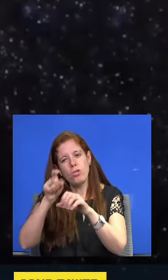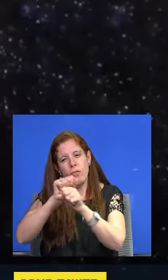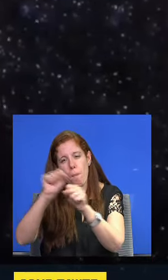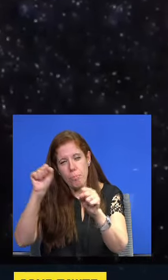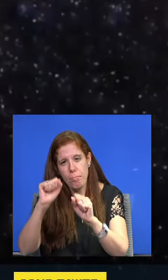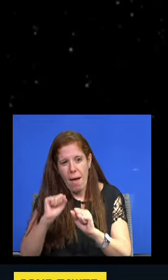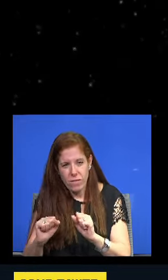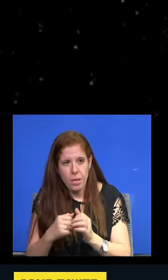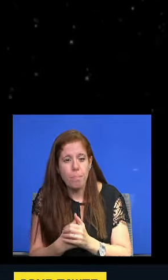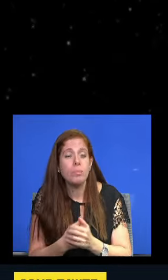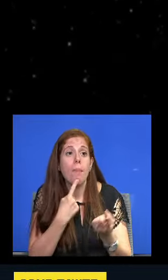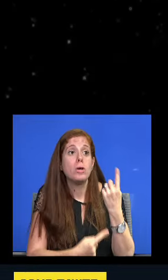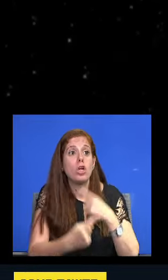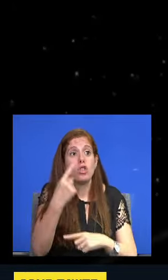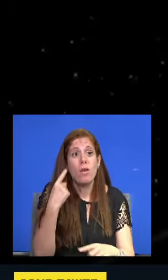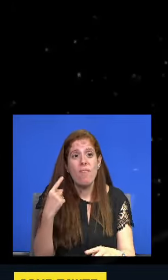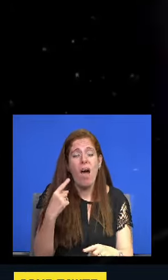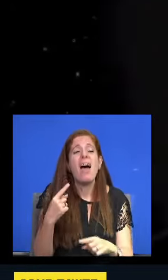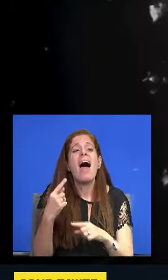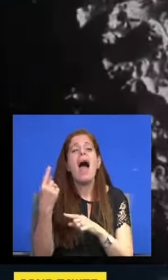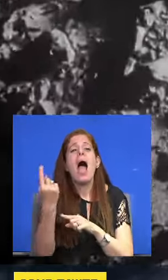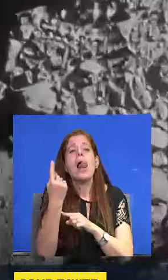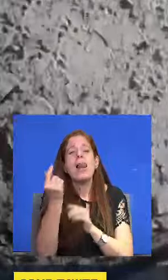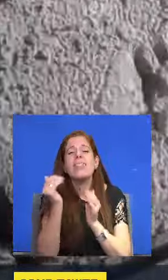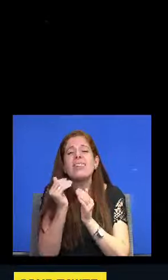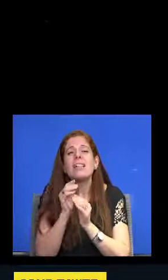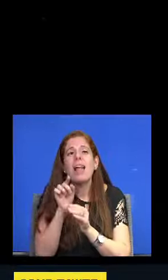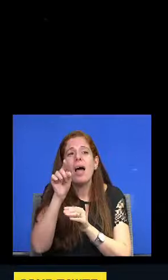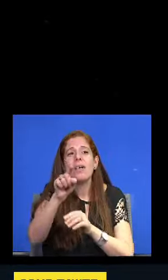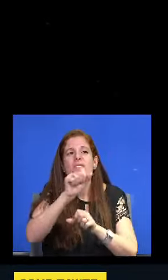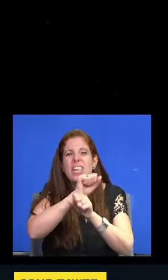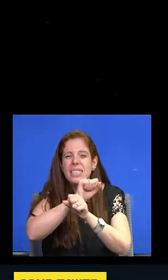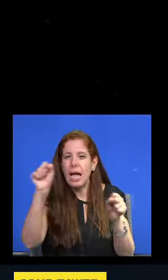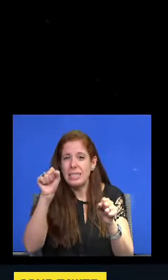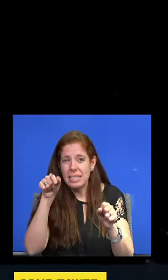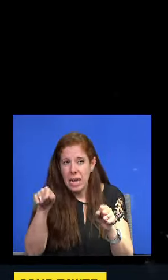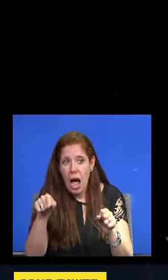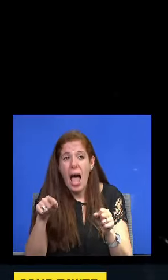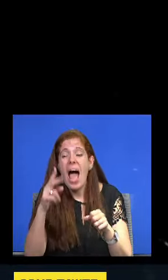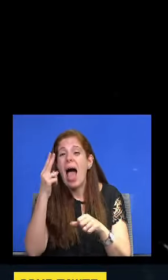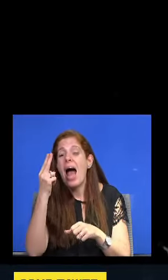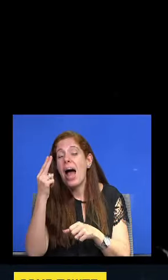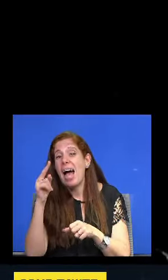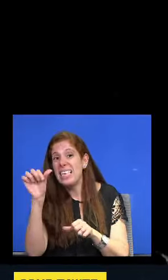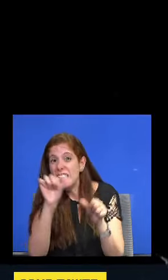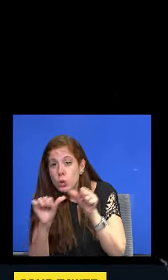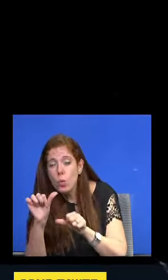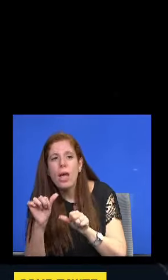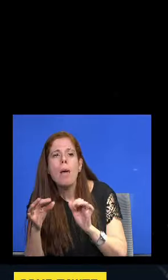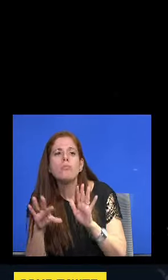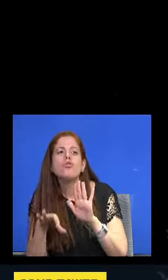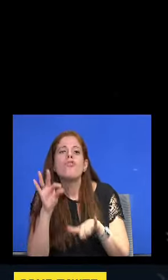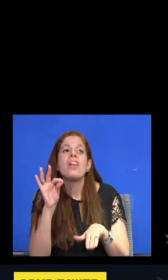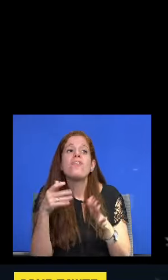בשנה שעברה שוגרה חללית קטנה לעבר האסטרואיד דימורפוס והתרסקה עליו. הניסוי הזה נועד לבדוק אם אפשר להסיט גופים